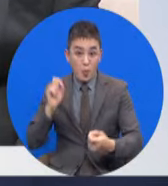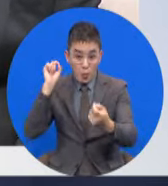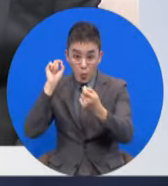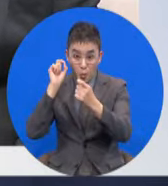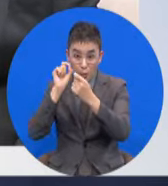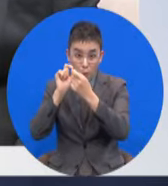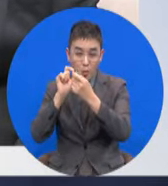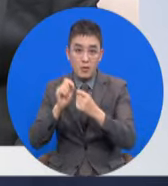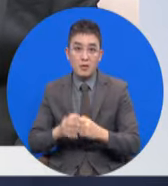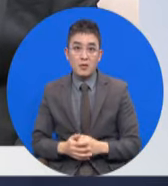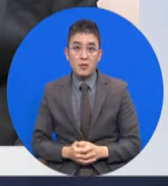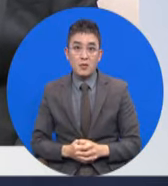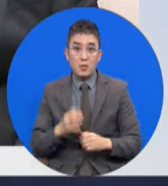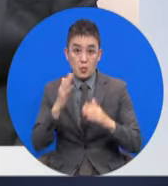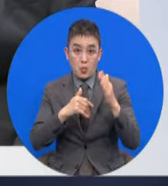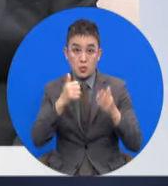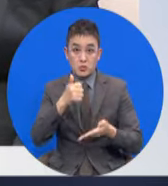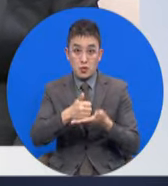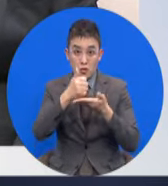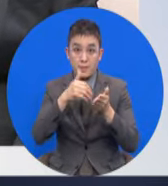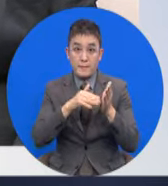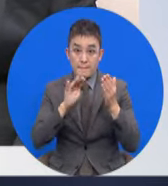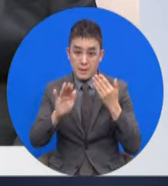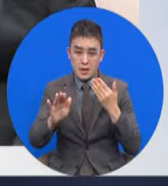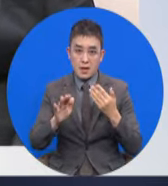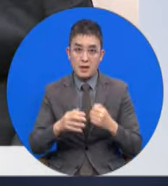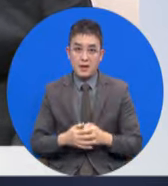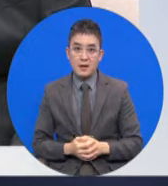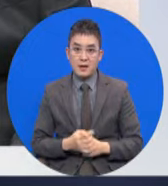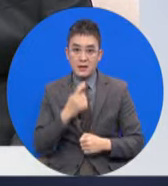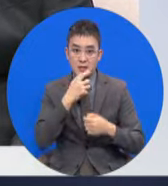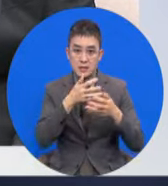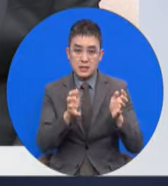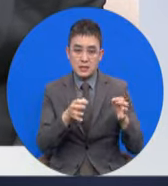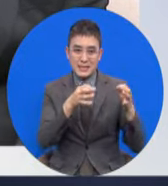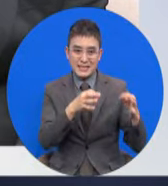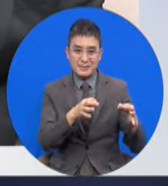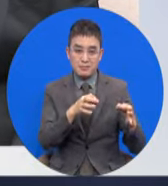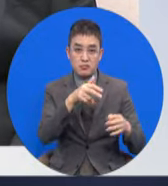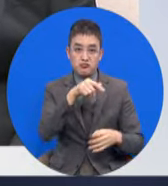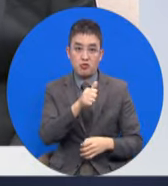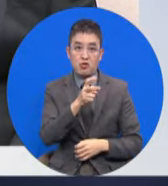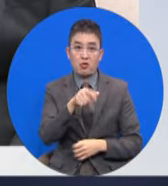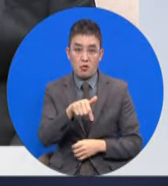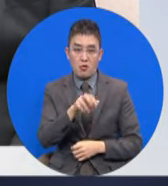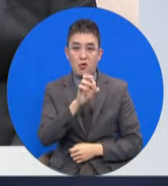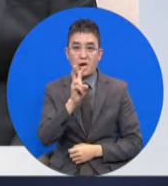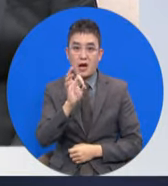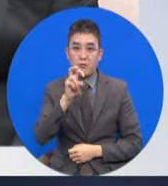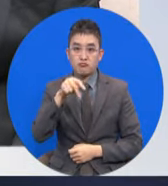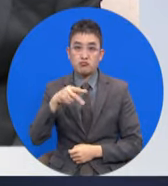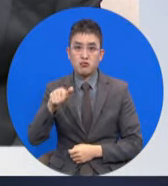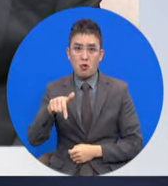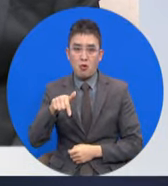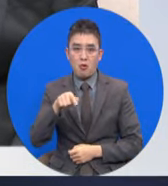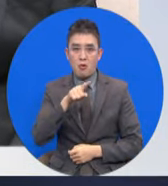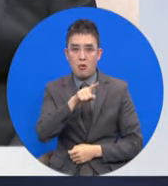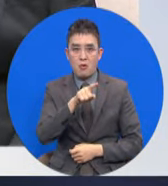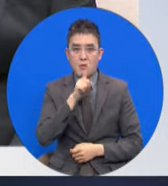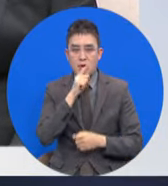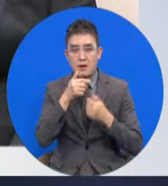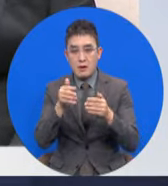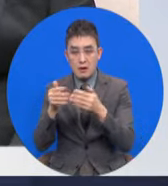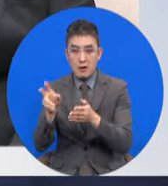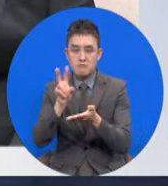공천 이후에 본선거 이후에 김준혁, 양문석 이 두 후보들의 문제, 공연 후보들의 문제,